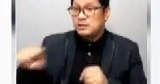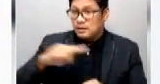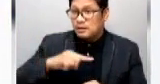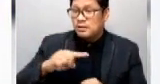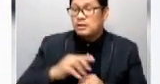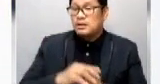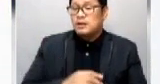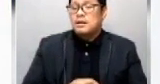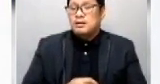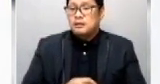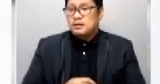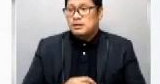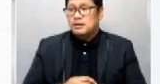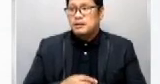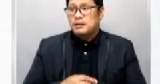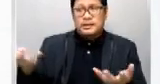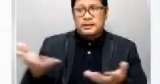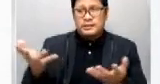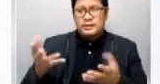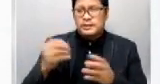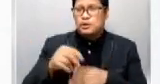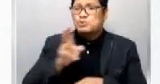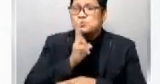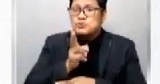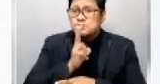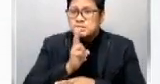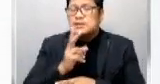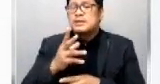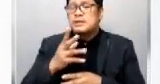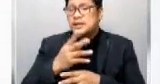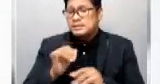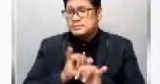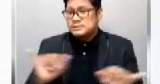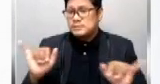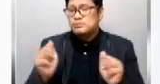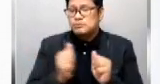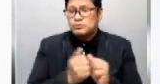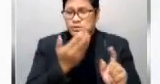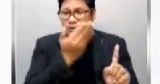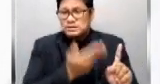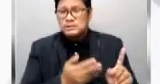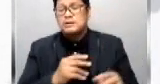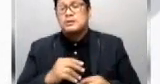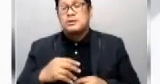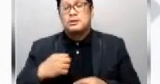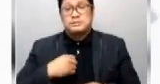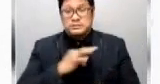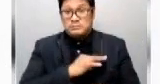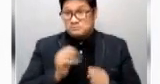dito po sa mga suspects at sa atin pong mga personnel. Ibig sabihin, nanlaban po, ma'am?